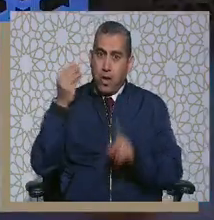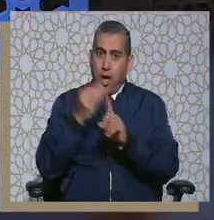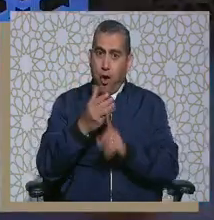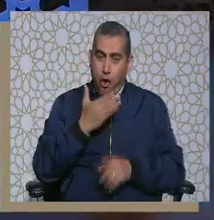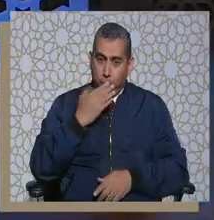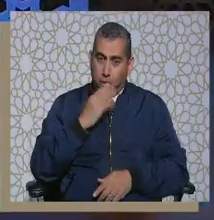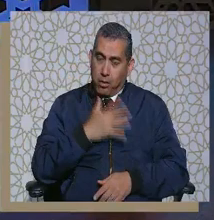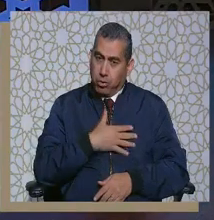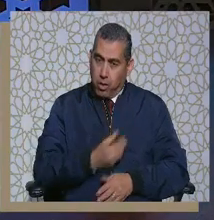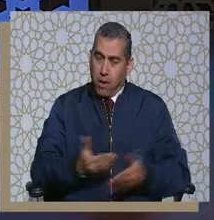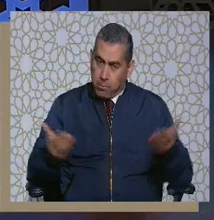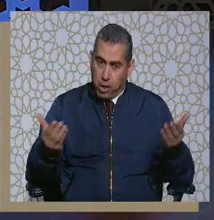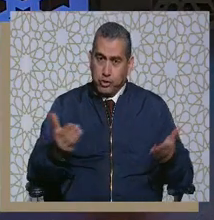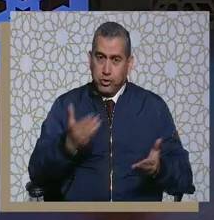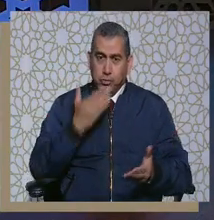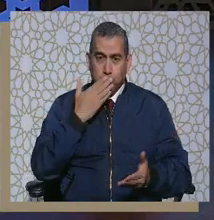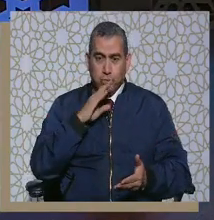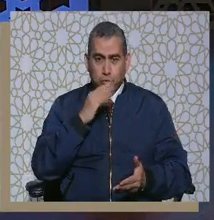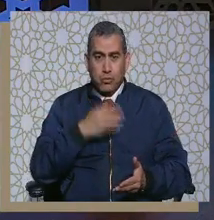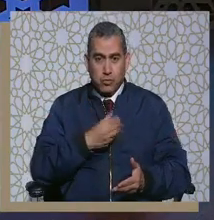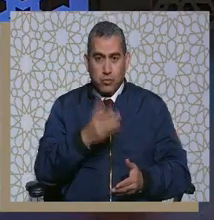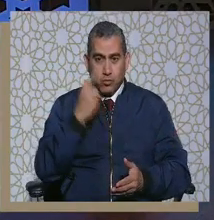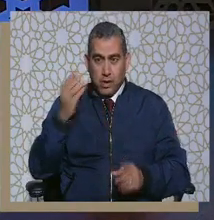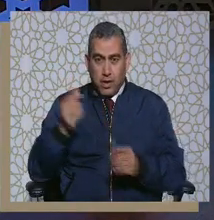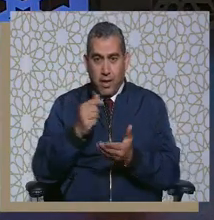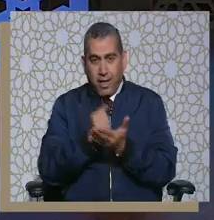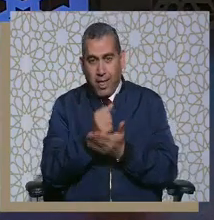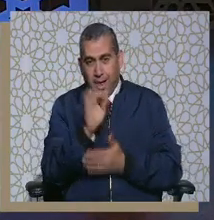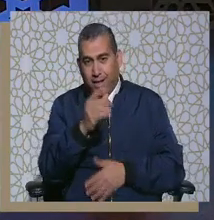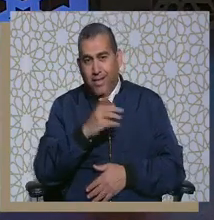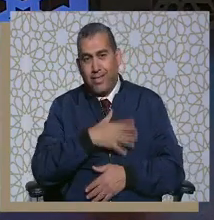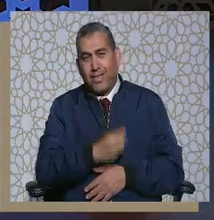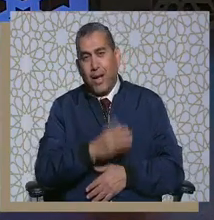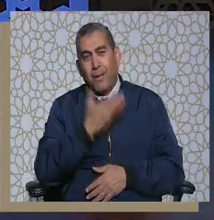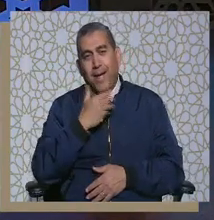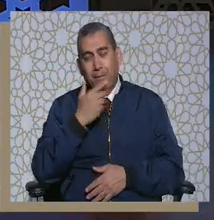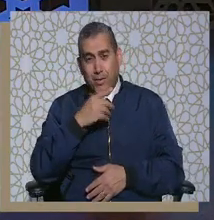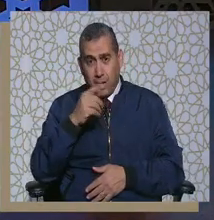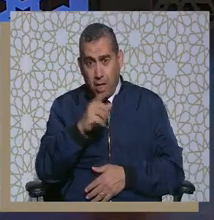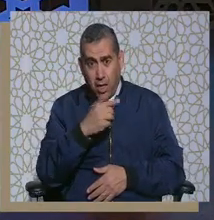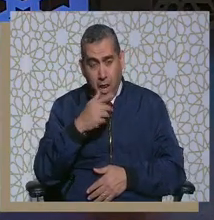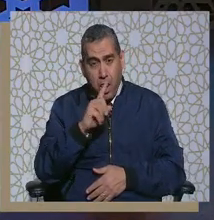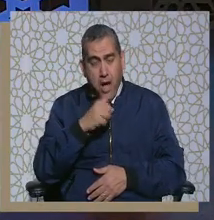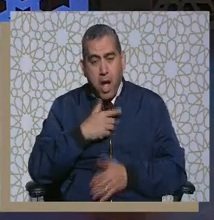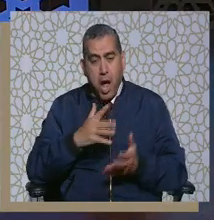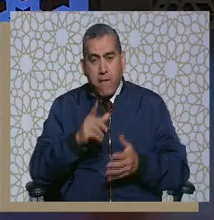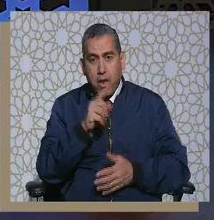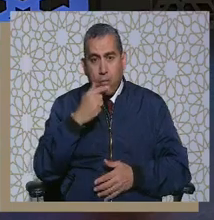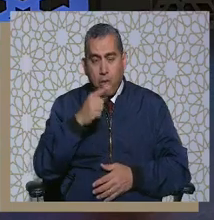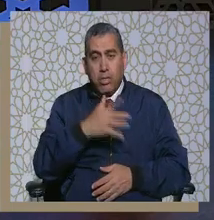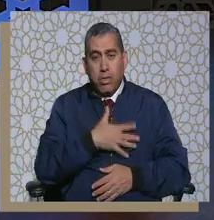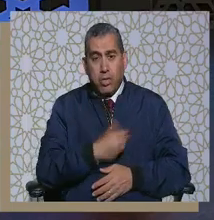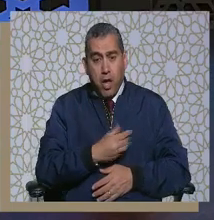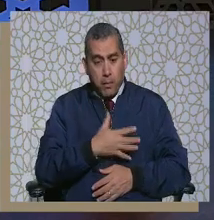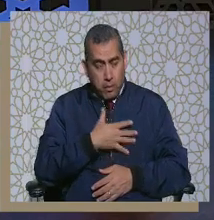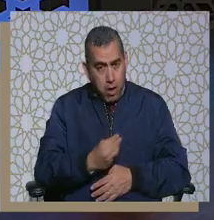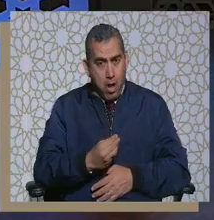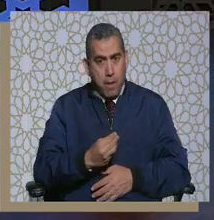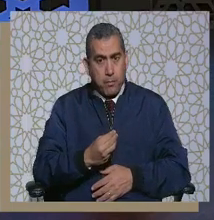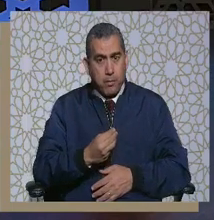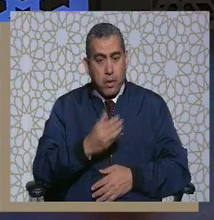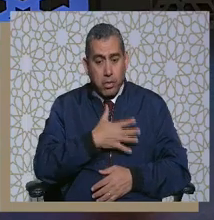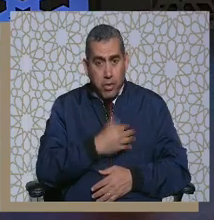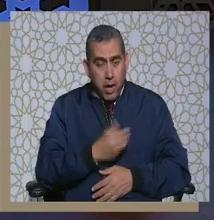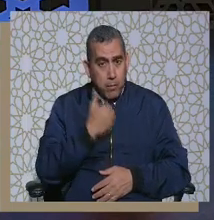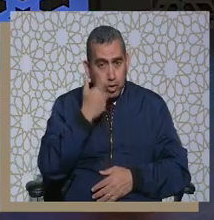بيحبك طيب يعني ربنا سبحانه وتعالى هيكرمك اوعى تخاف ان حد يقول عليك طيب الطيابه مش